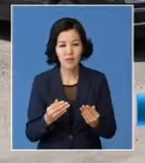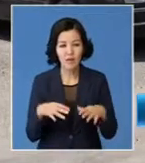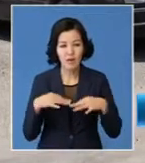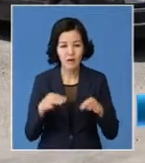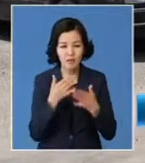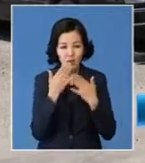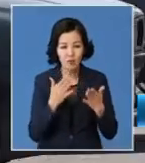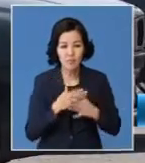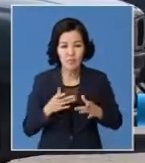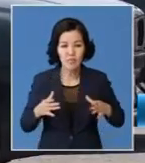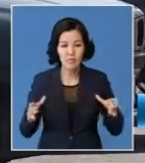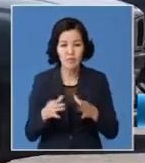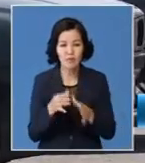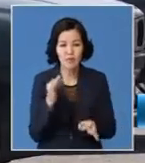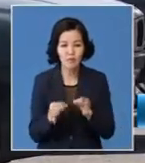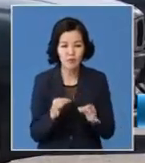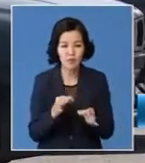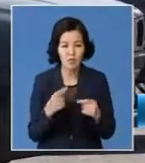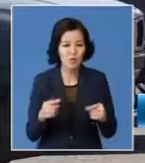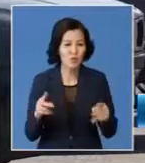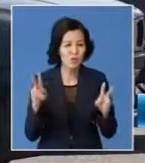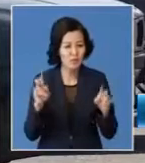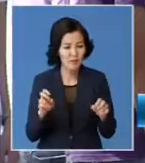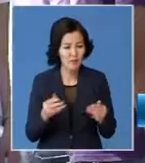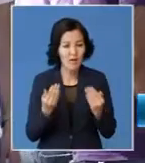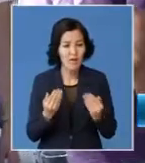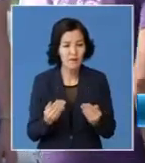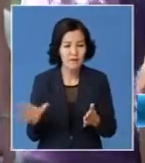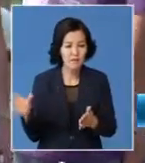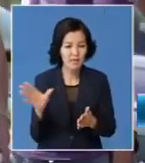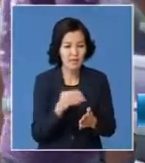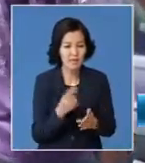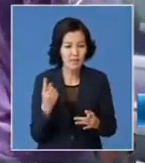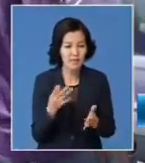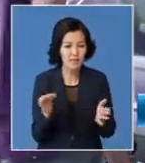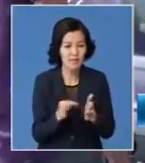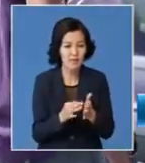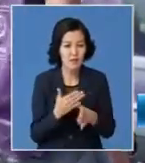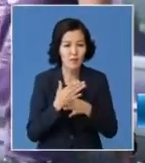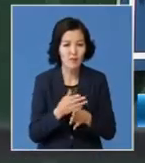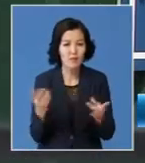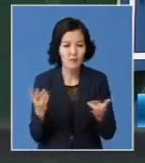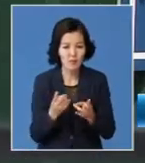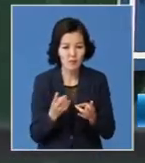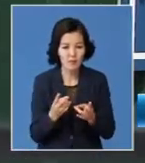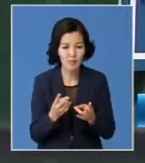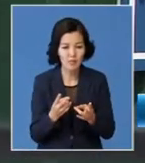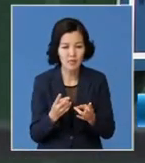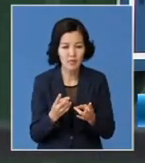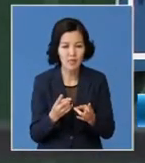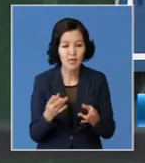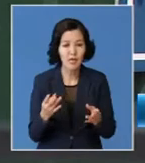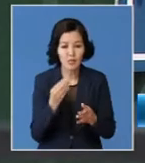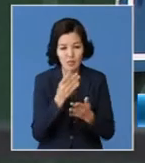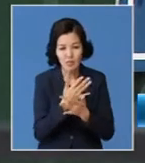собрались не для того, чтобы обсудить тюнинг или какие другие детали. Все они здесь с одной целью – помочь нуждающимся. Приобретя все